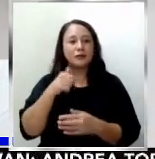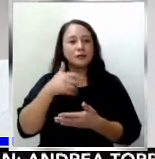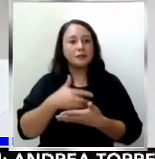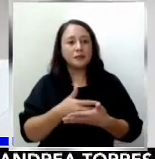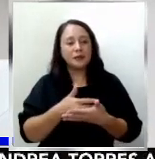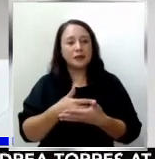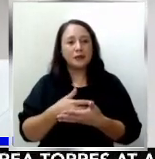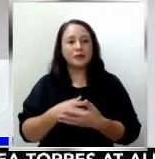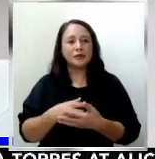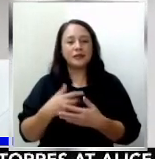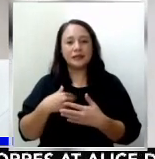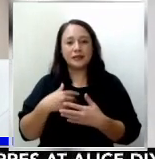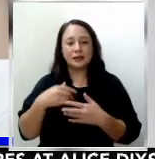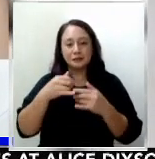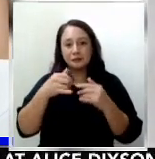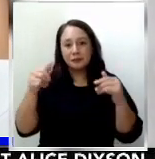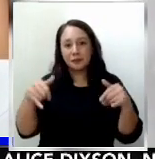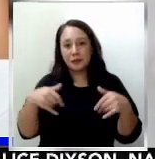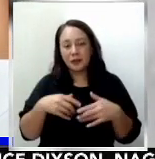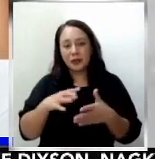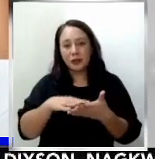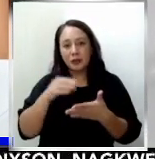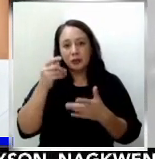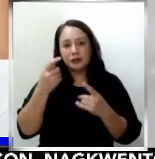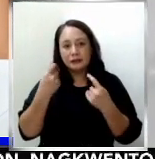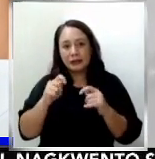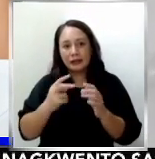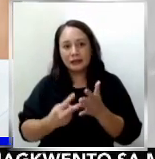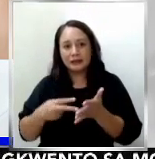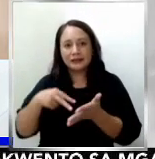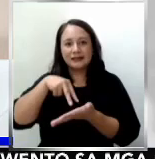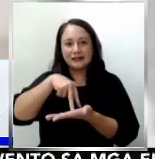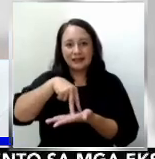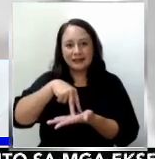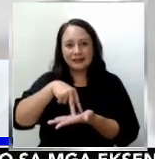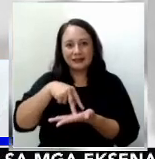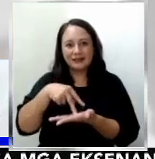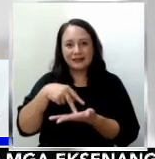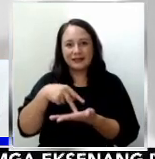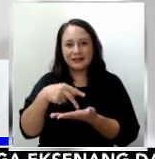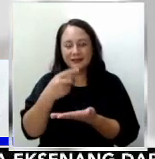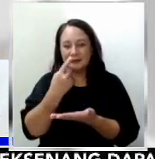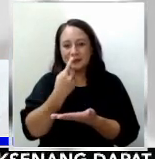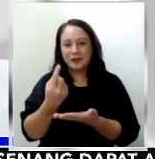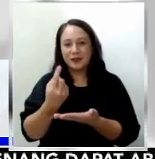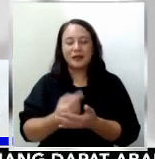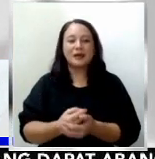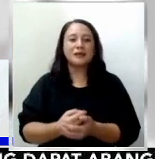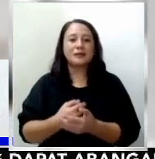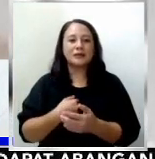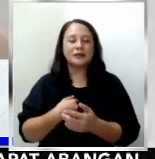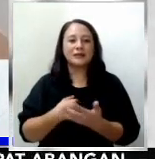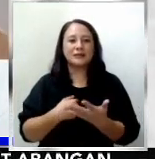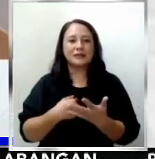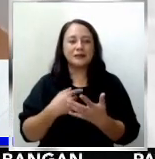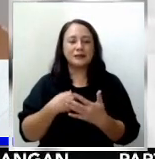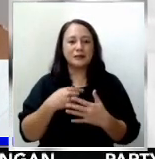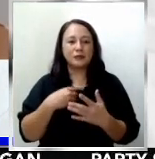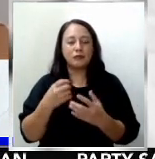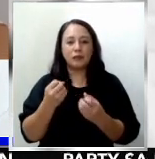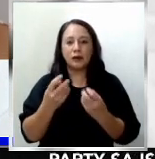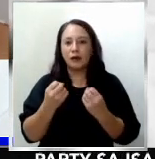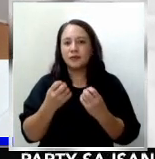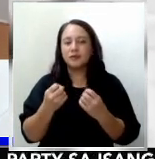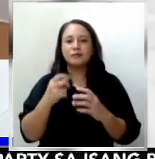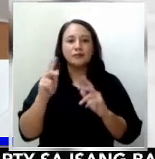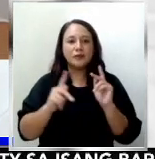na learning at nag-a-attempt ng tumayo mag-isa. Pinasuan at can't get enough naman ang libong-libong netizens sa